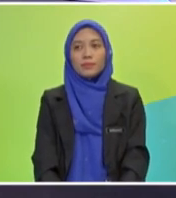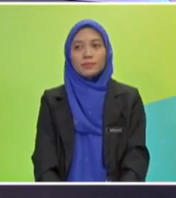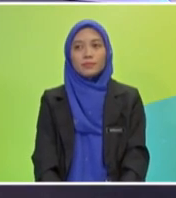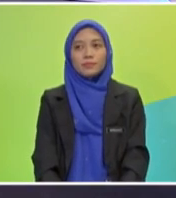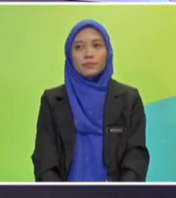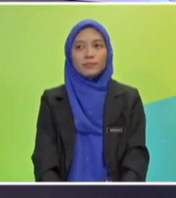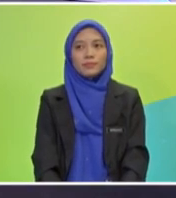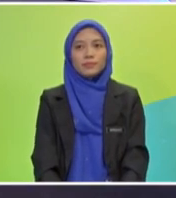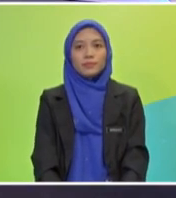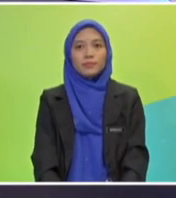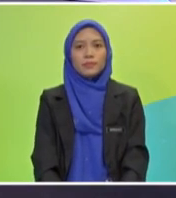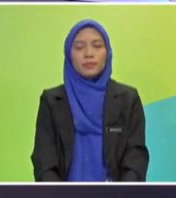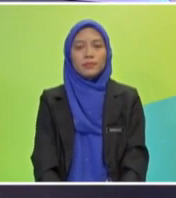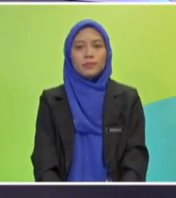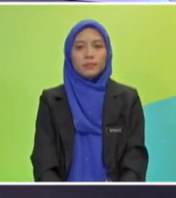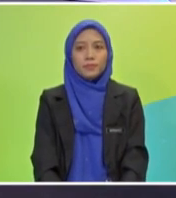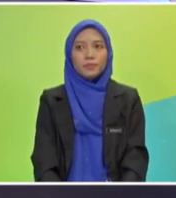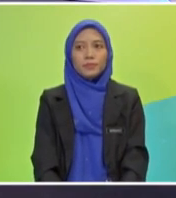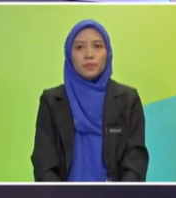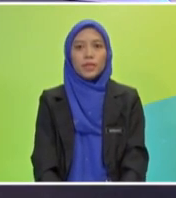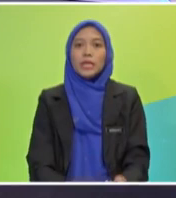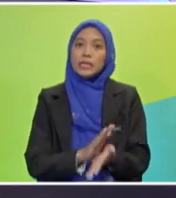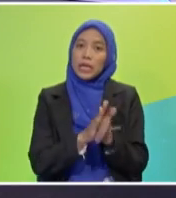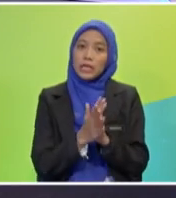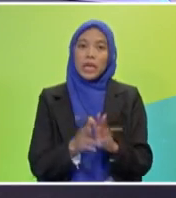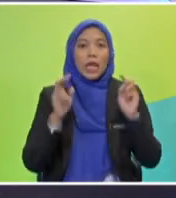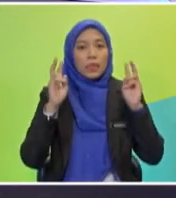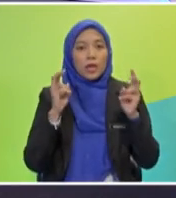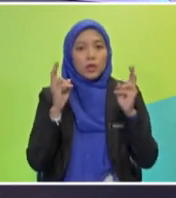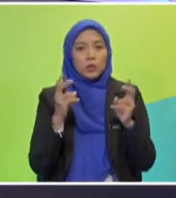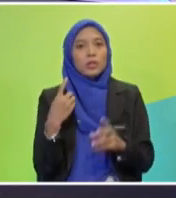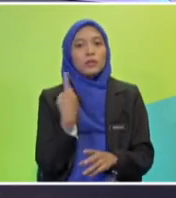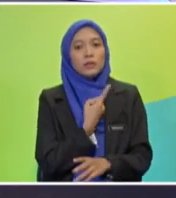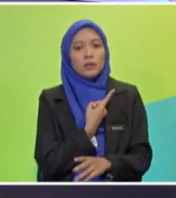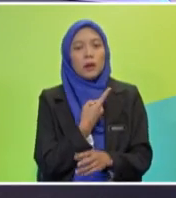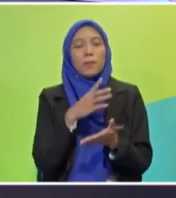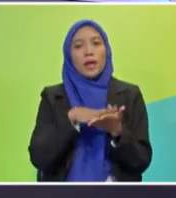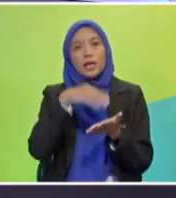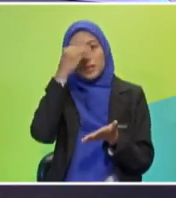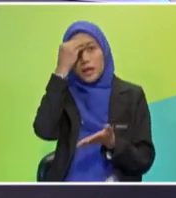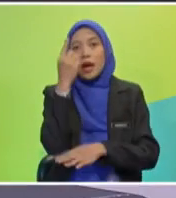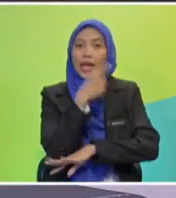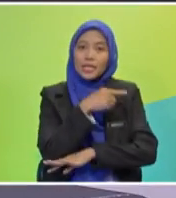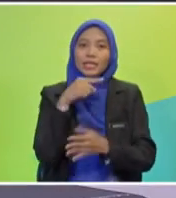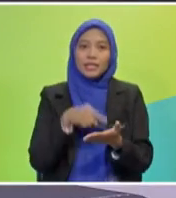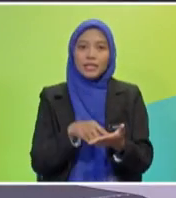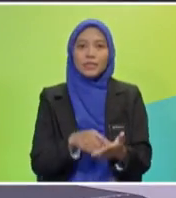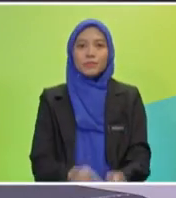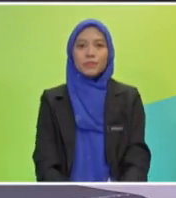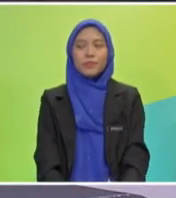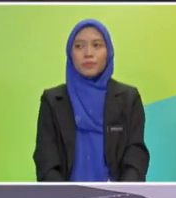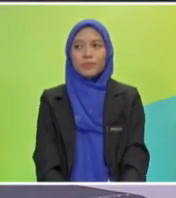bagi standard pembelajaran tentang topik kita pada hari ini cikgu. Seterusnya ada lagi penambahan dari cikgu? Nampaknya kita